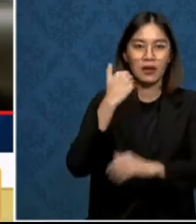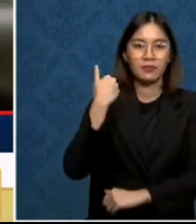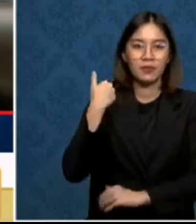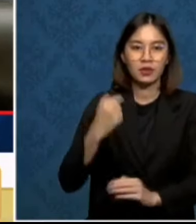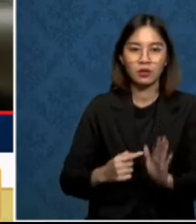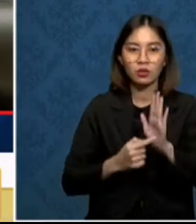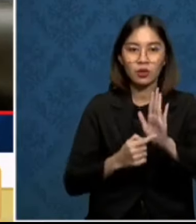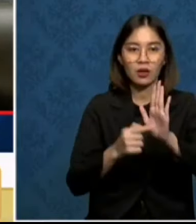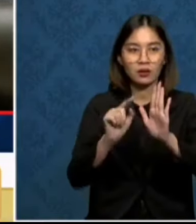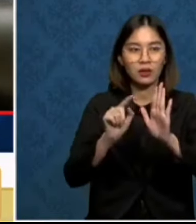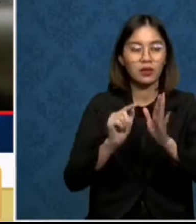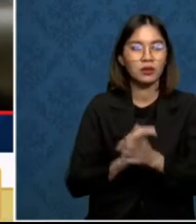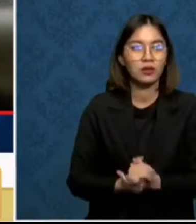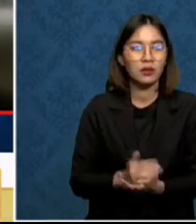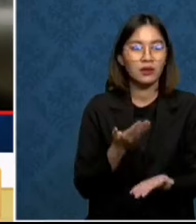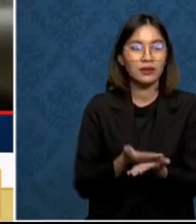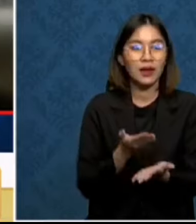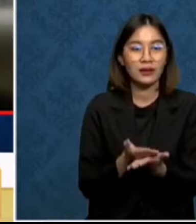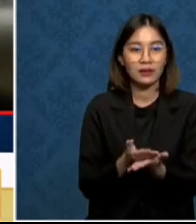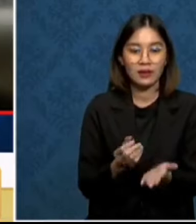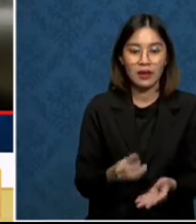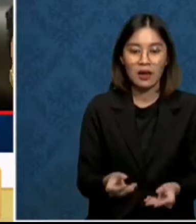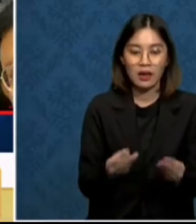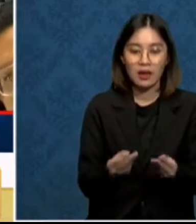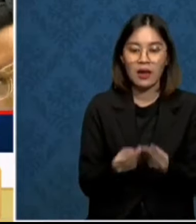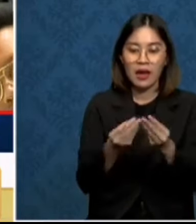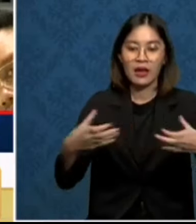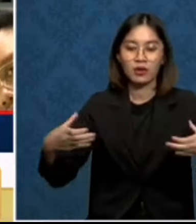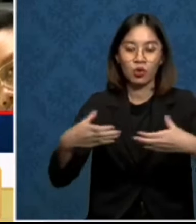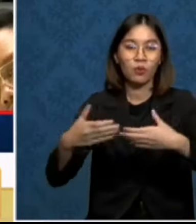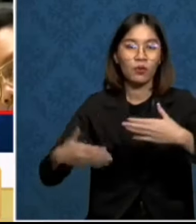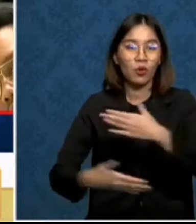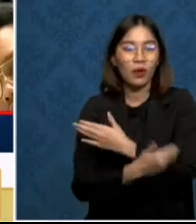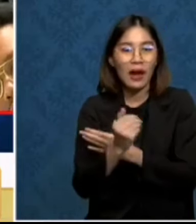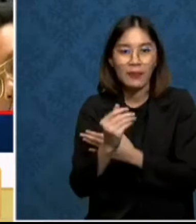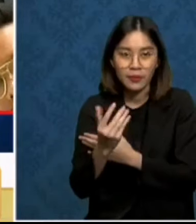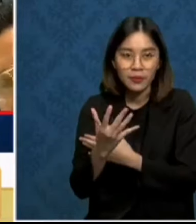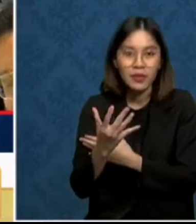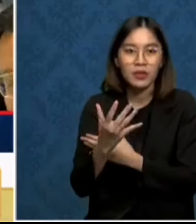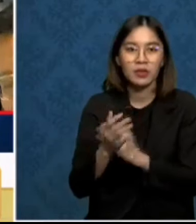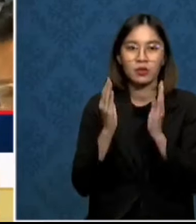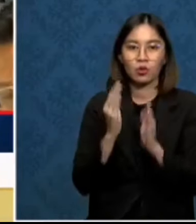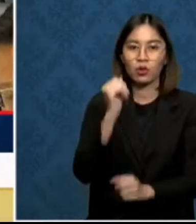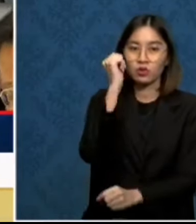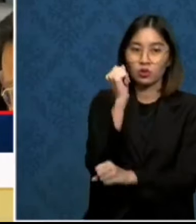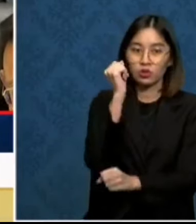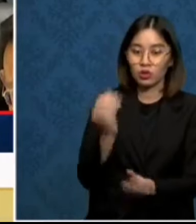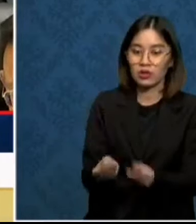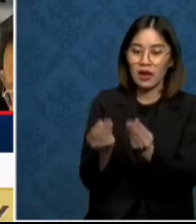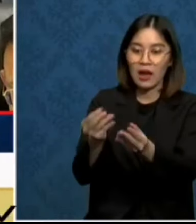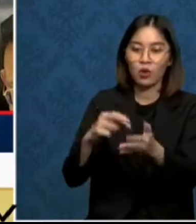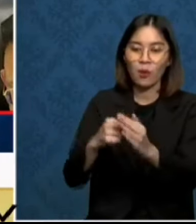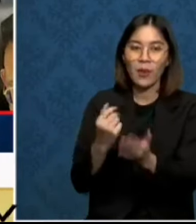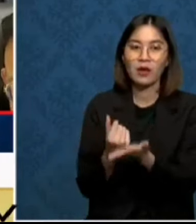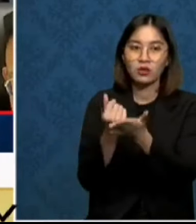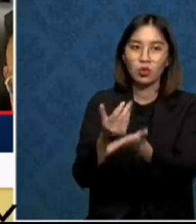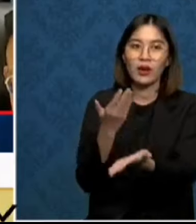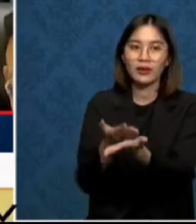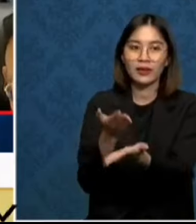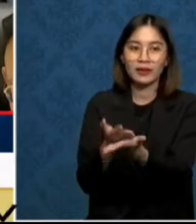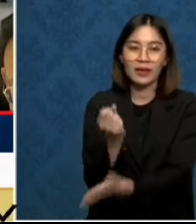เช่นเอาไปแจกกลุ่มเปราะบางไปแจกคนจนซึ่งจะทำให้เขาใช้เงิน